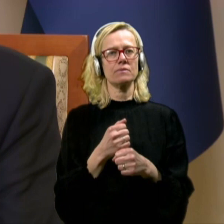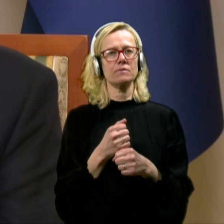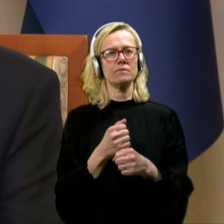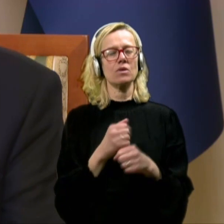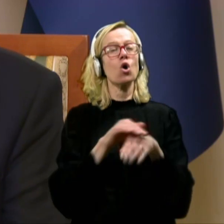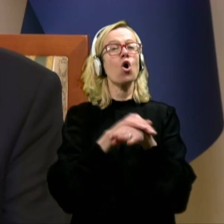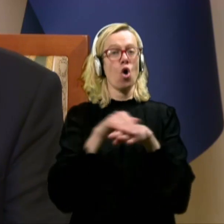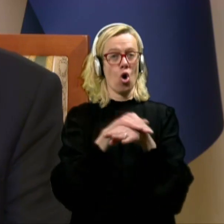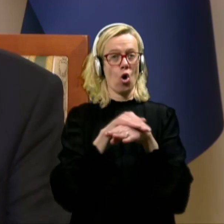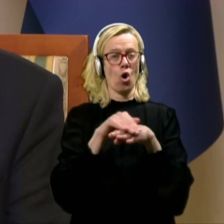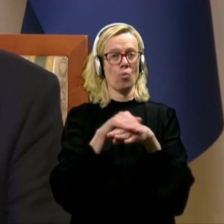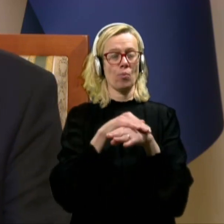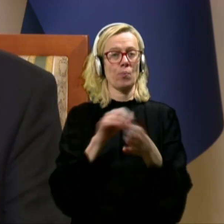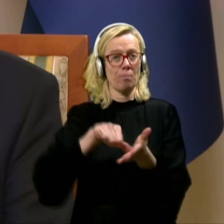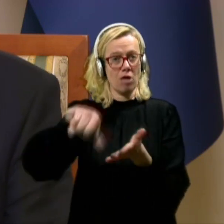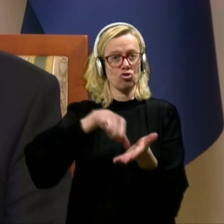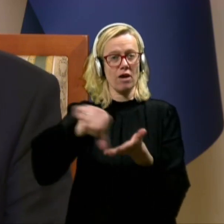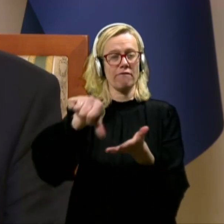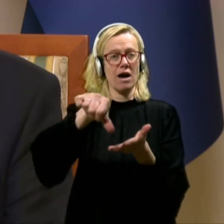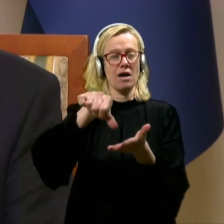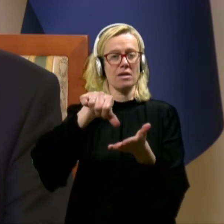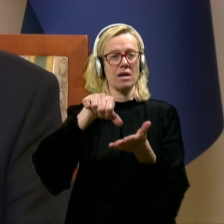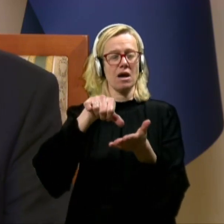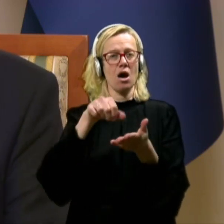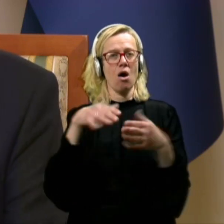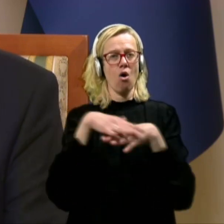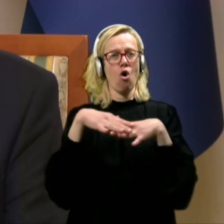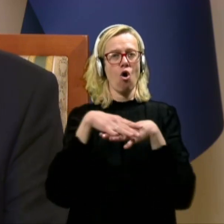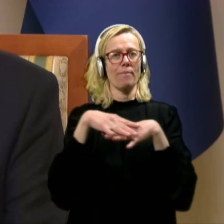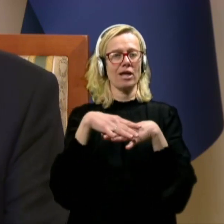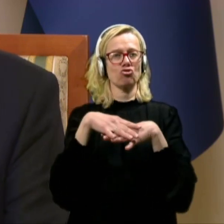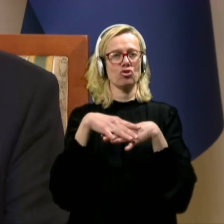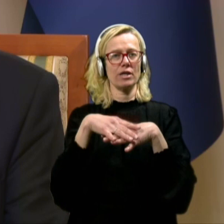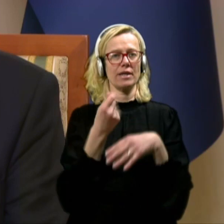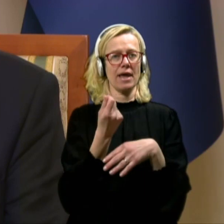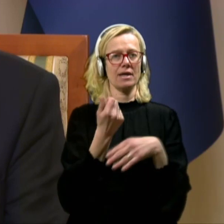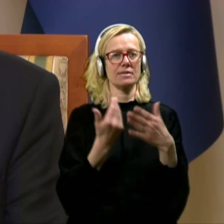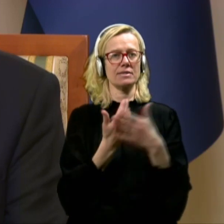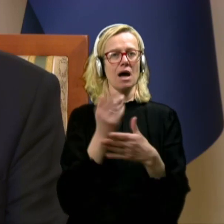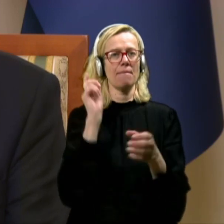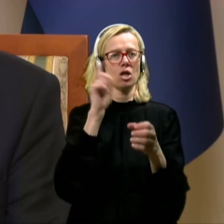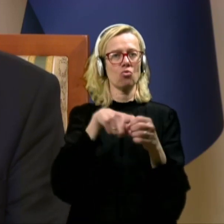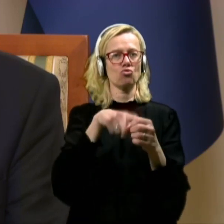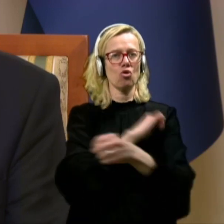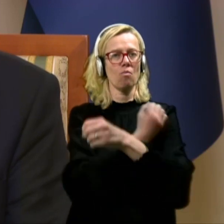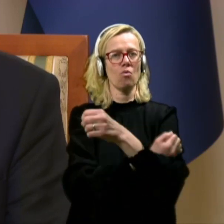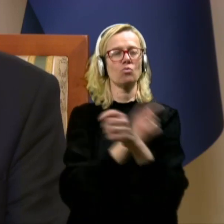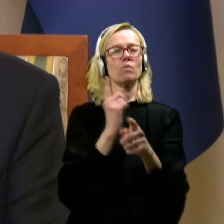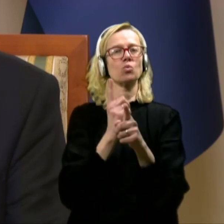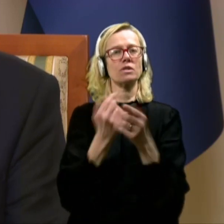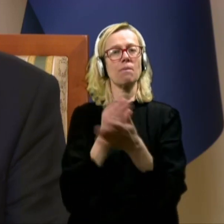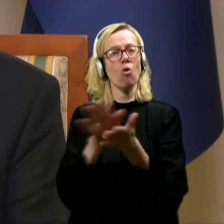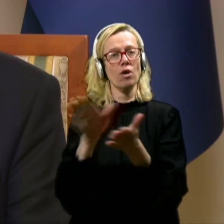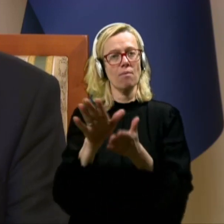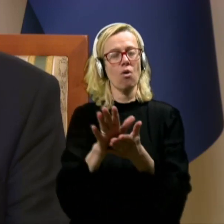oprostitev plačevanja omrežnine, tako za priključno moč, kot za porabo električne